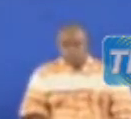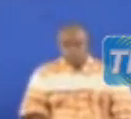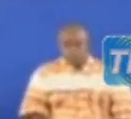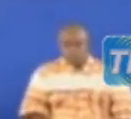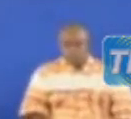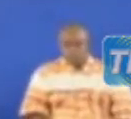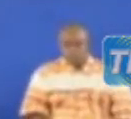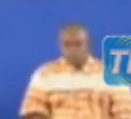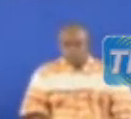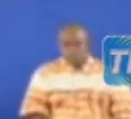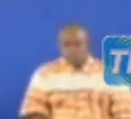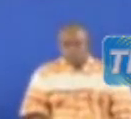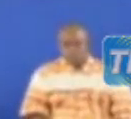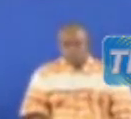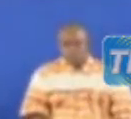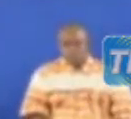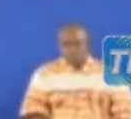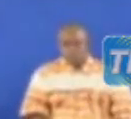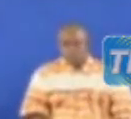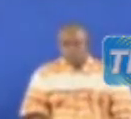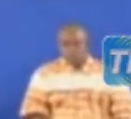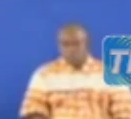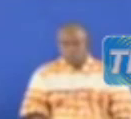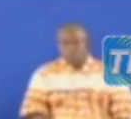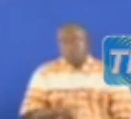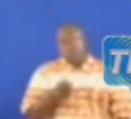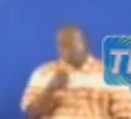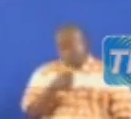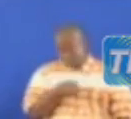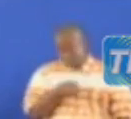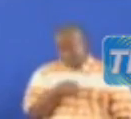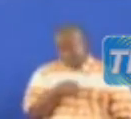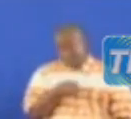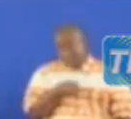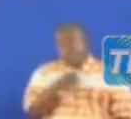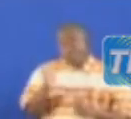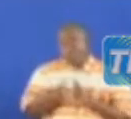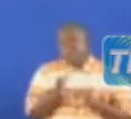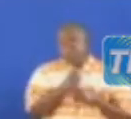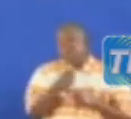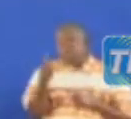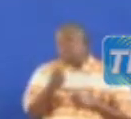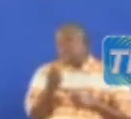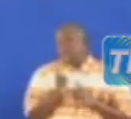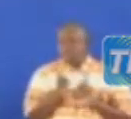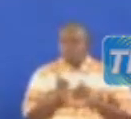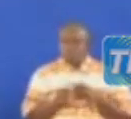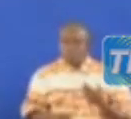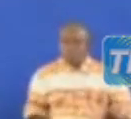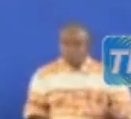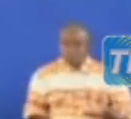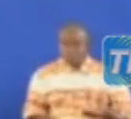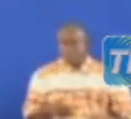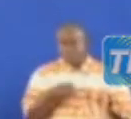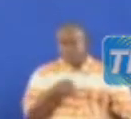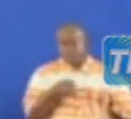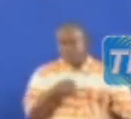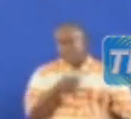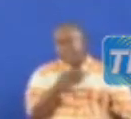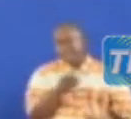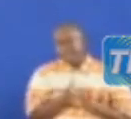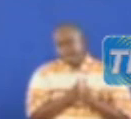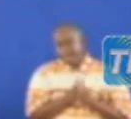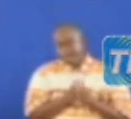Mheshimiwa Spika, kwa vyovyote vile nisingeweza kuandaa hotuba hii na bajeti peke yangu. Uungwana unanitaka kutambua mchango